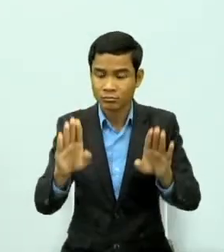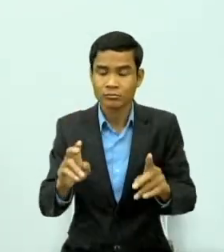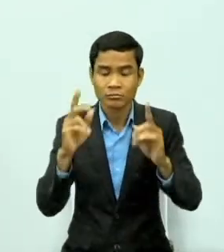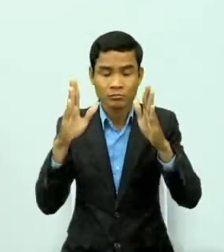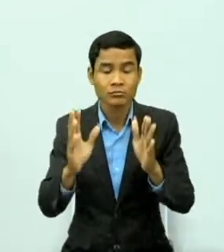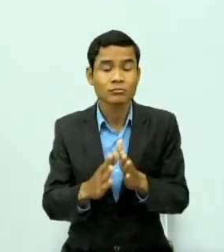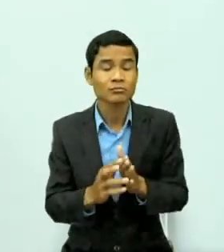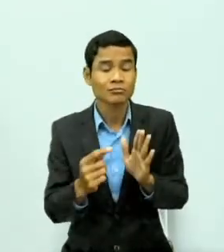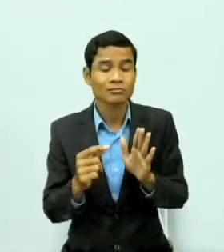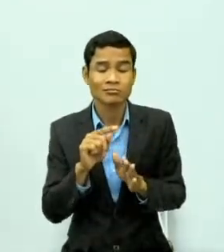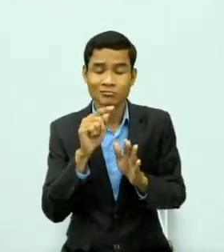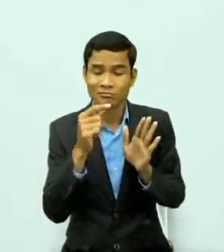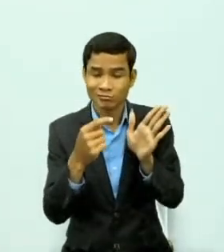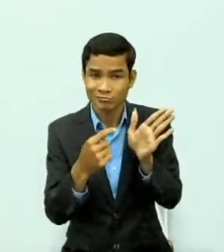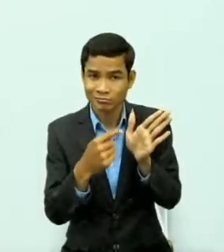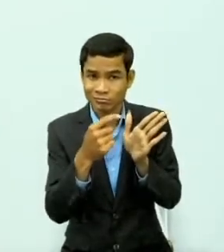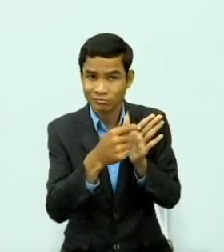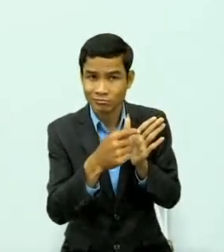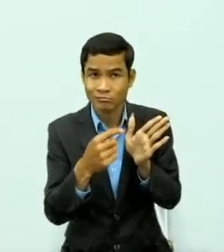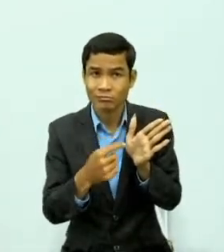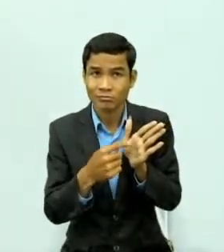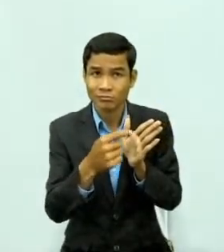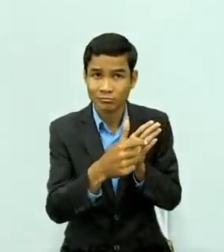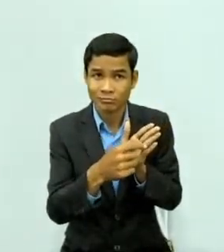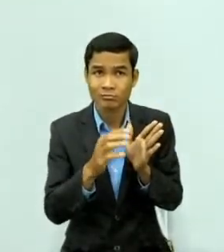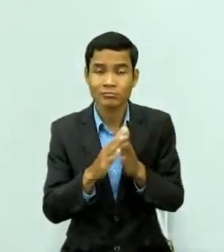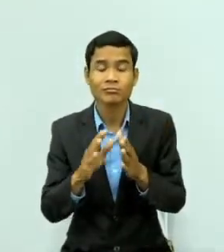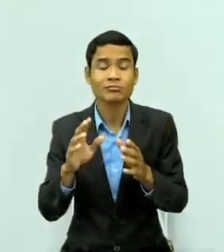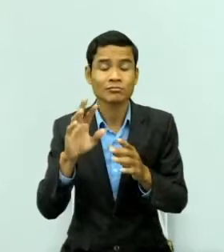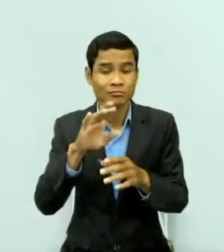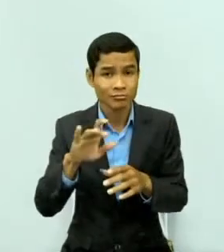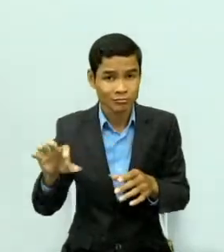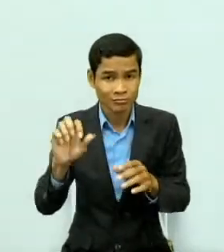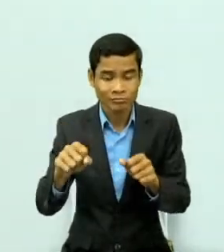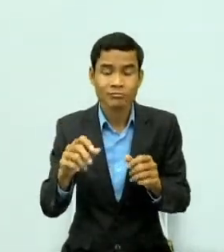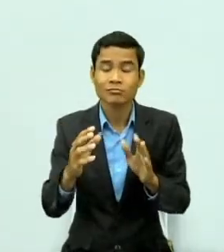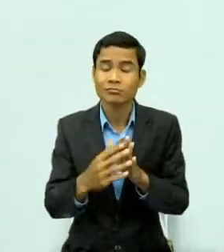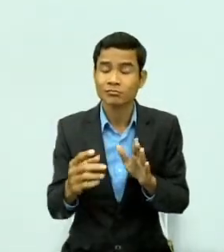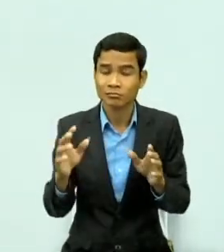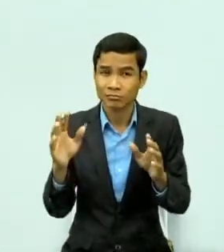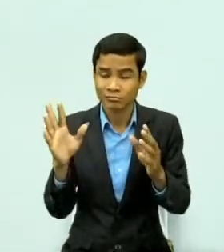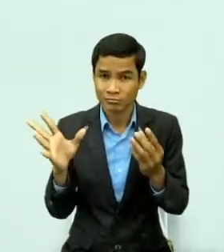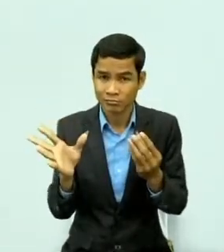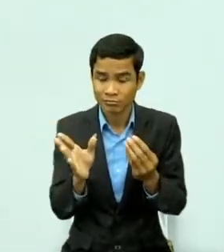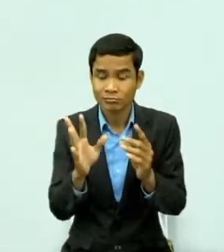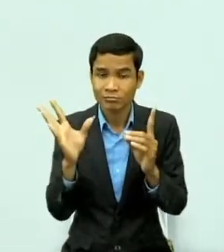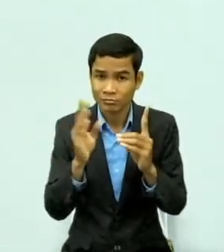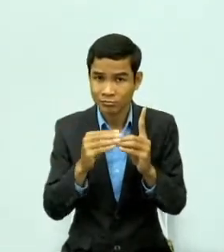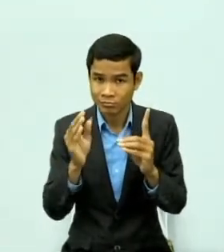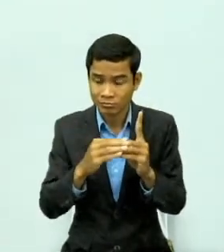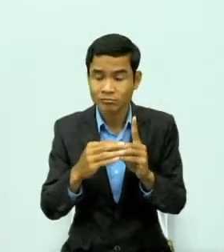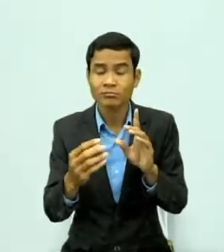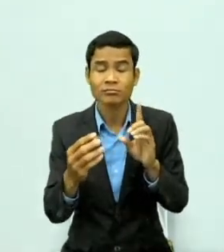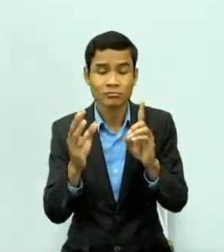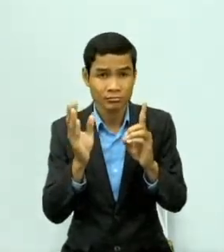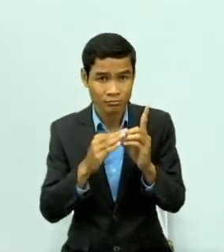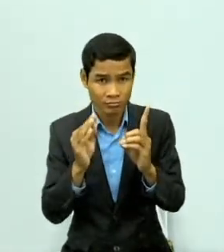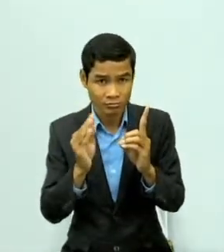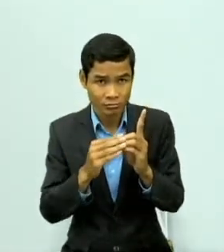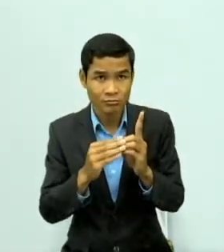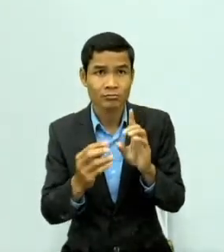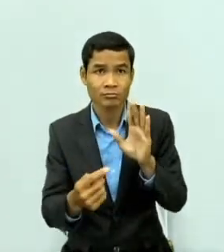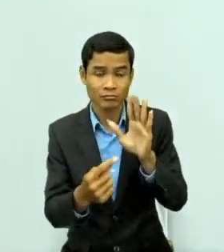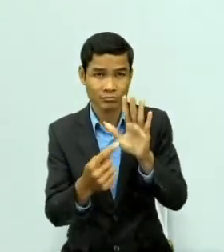ណាចង្អុលដៃរបស់អ្នកគ្រូចង្អុលតួអក្សរហើយនឹងចាផ្សំជាមួយនឹងស្រៈណាកូនមើលសិនអ្នកគ្រូអានជាគំរូ